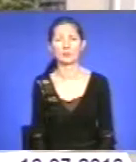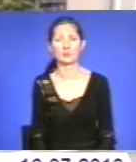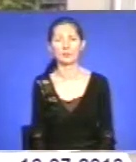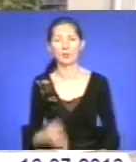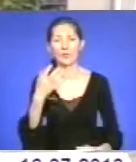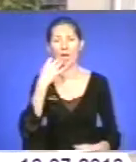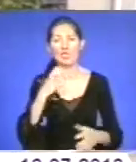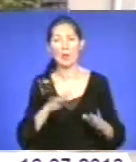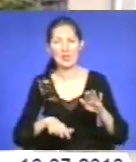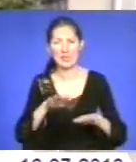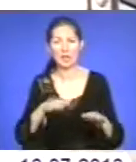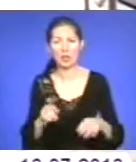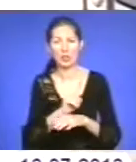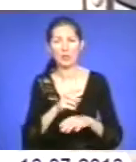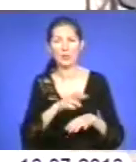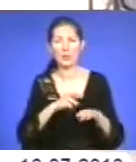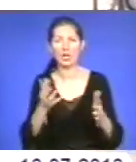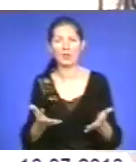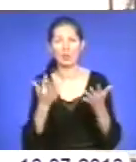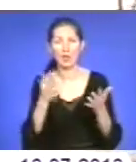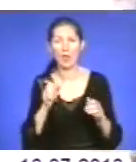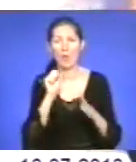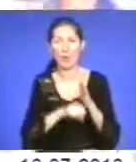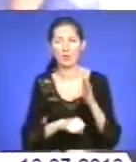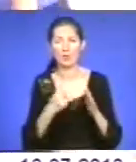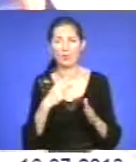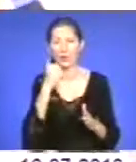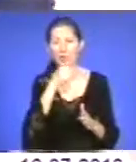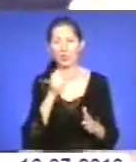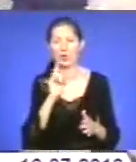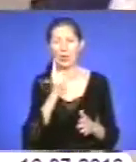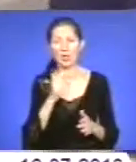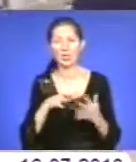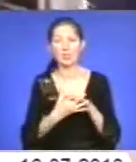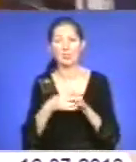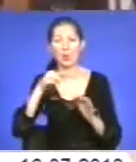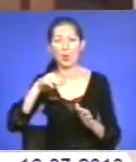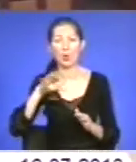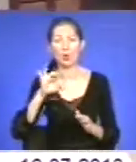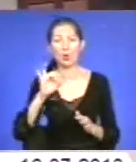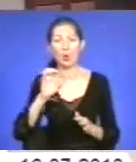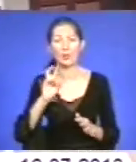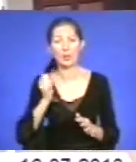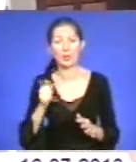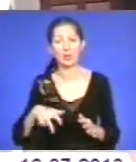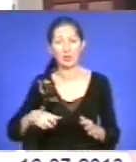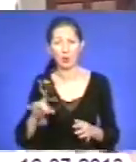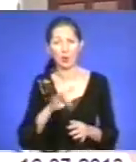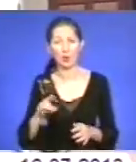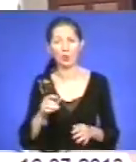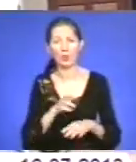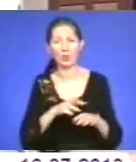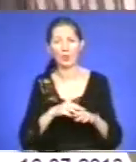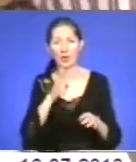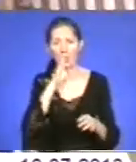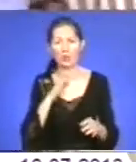Гарячими слідами тернопільські міліціонери розкрили вбивство дворічної дитини у селі Торське Заліщицького району. Правоохоронці підозрюють у скоєнні